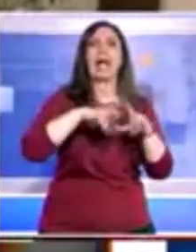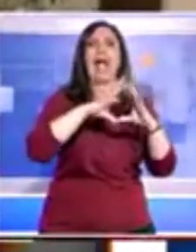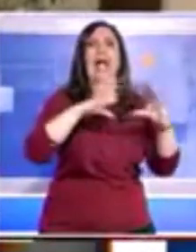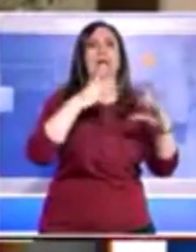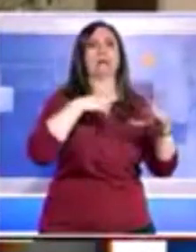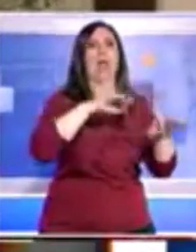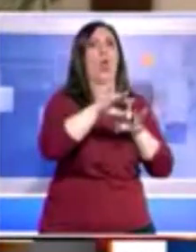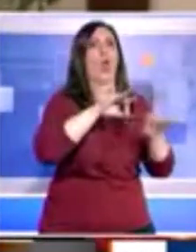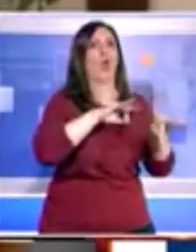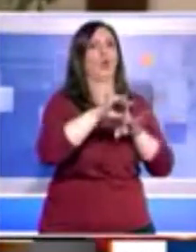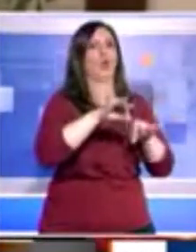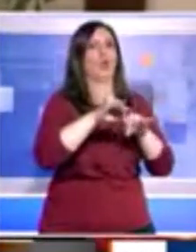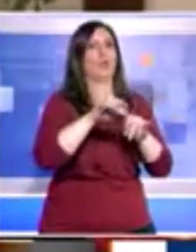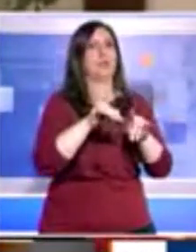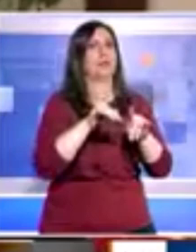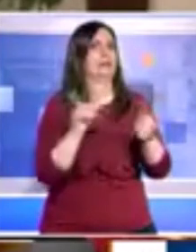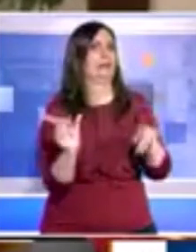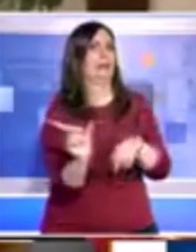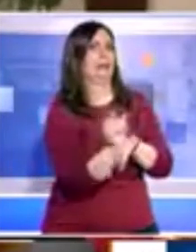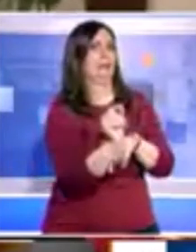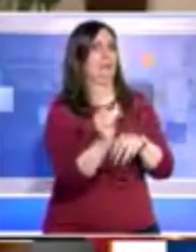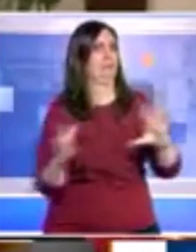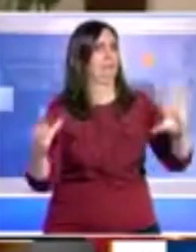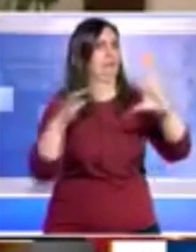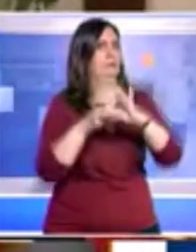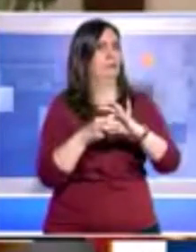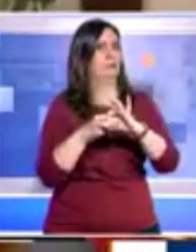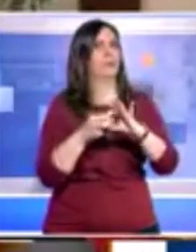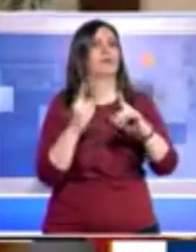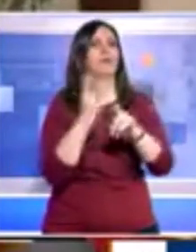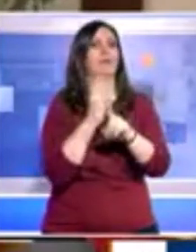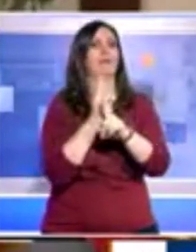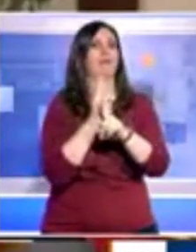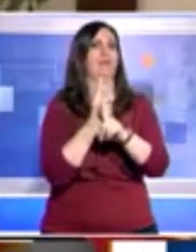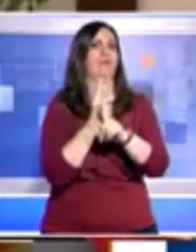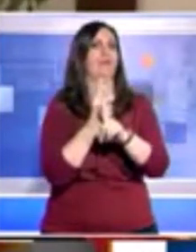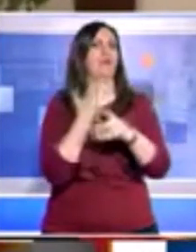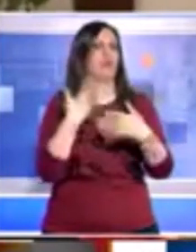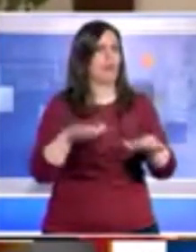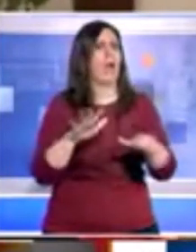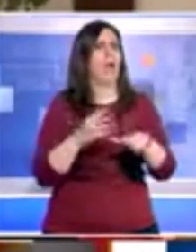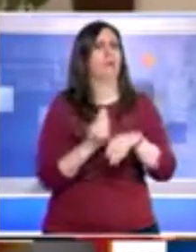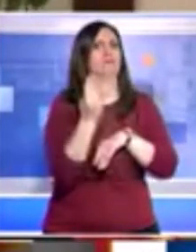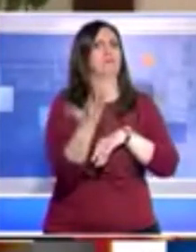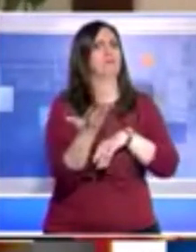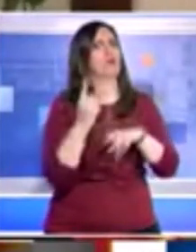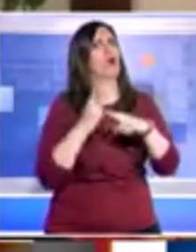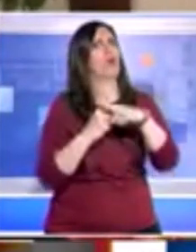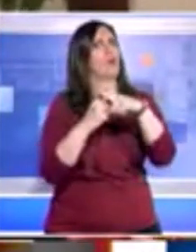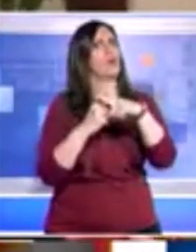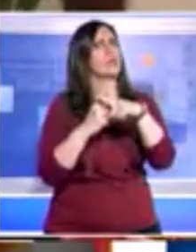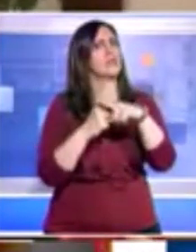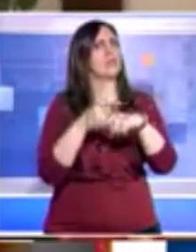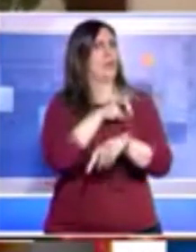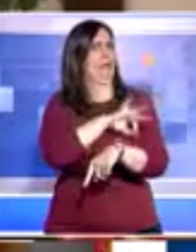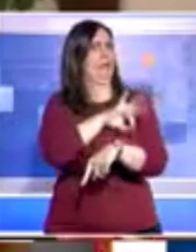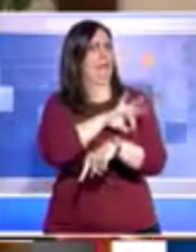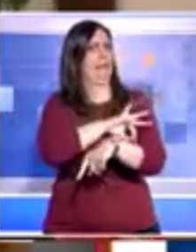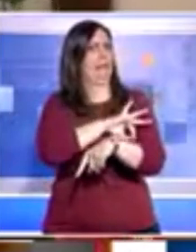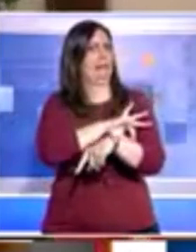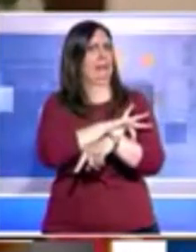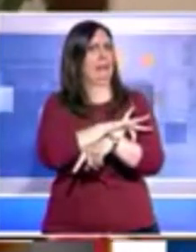che sono strettamente collegati e che hanno già dato alcuni segnali di un certo interesse perché